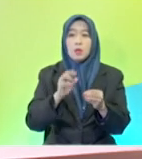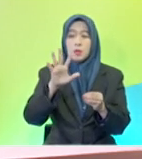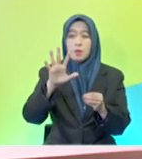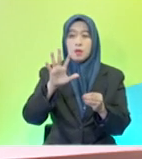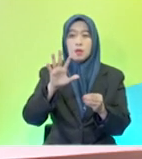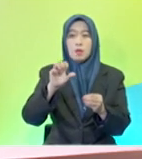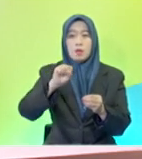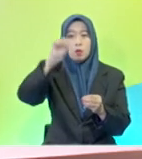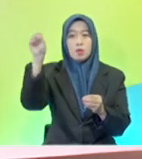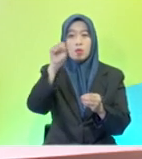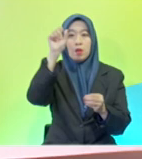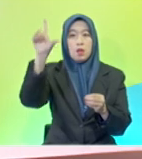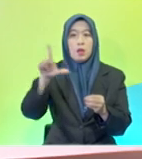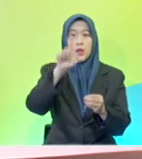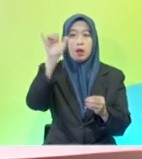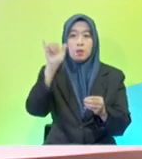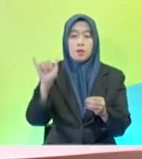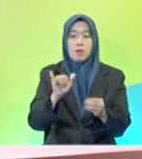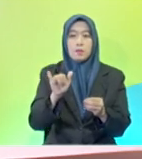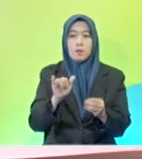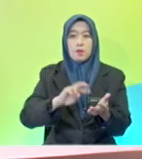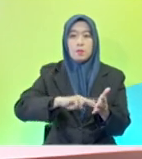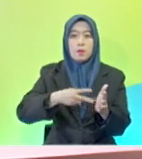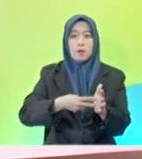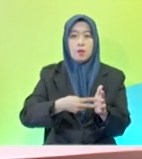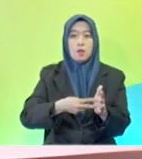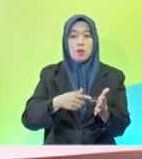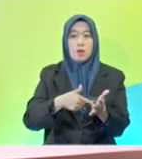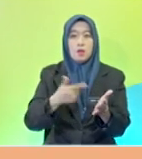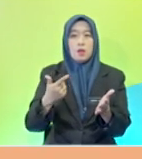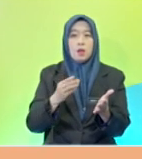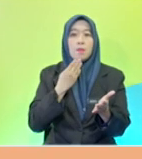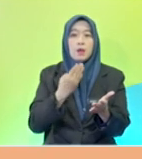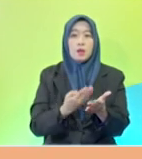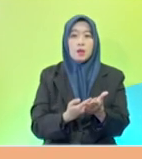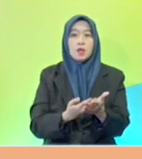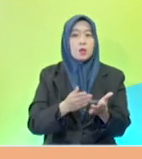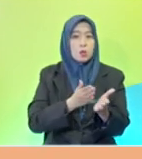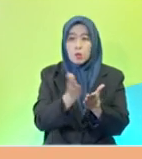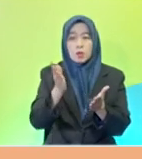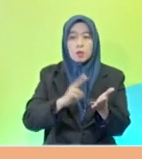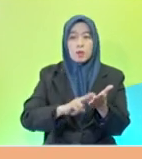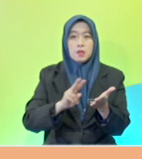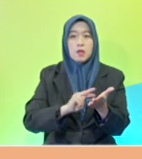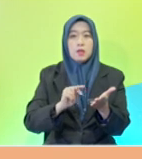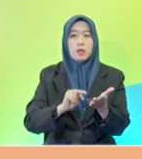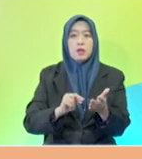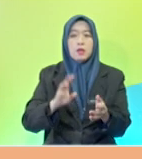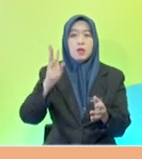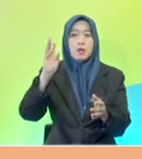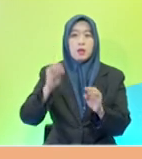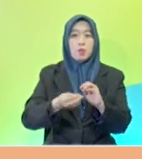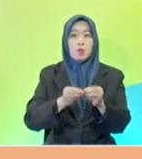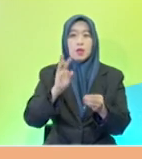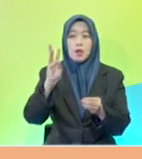Sod Lam Ya bermaksud lebih baik meneruskan bacaan. Manakala tanda wakaf yang keenam ialah Lam Alif